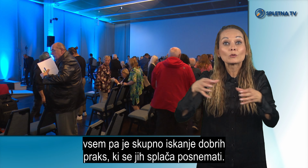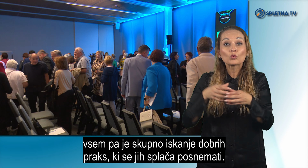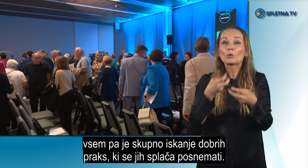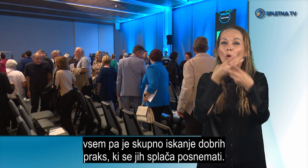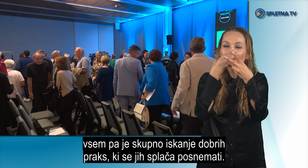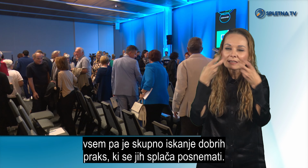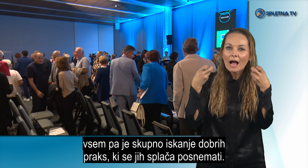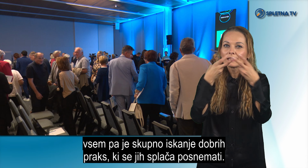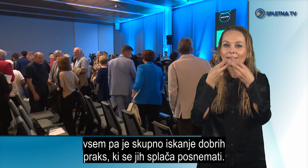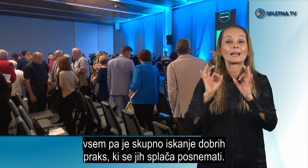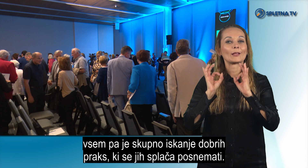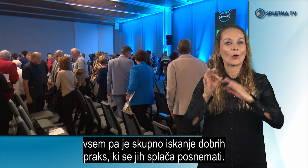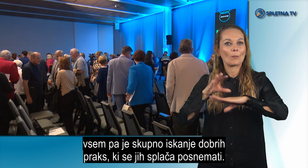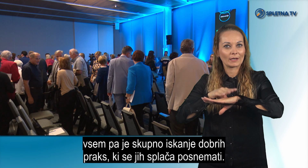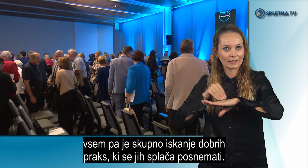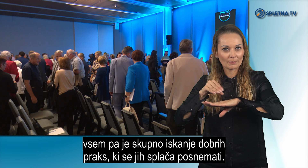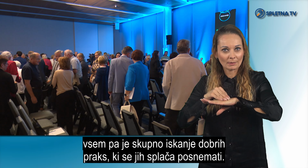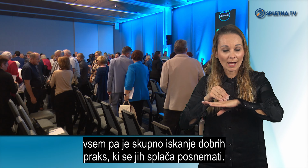dobrih praks.